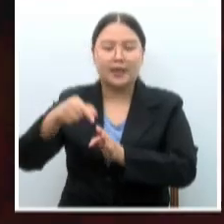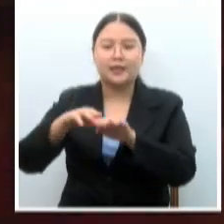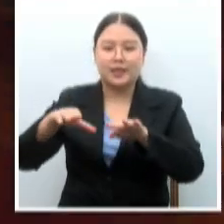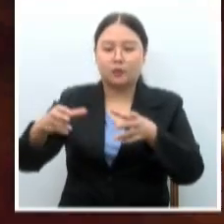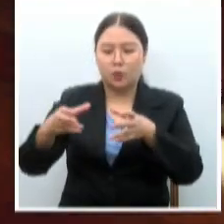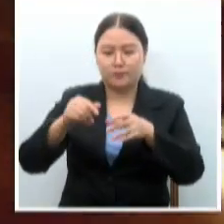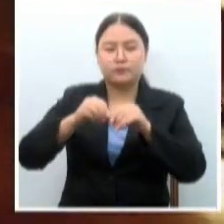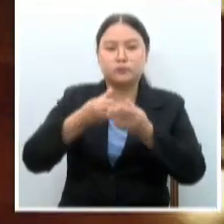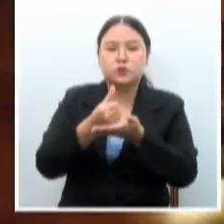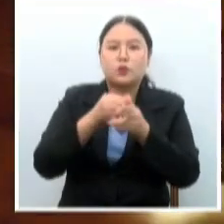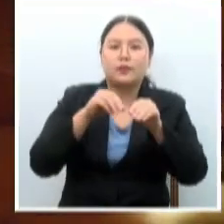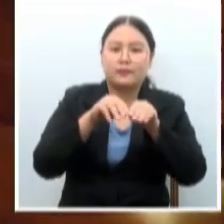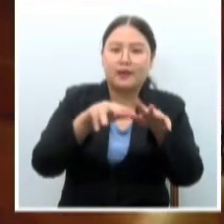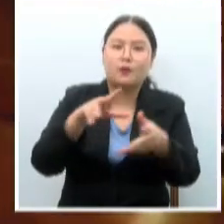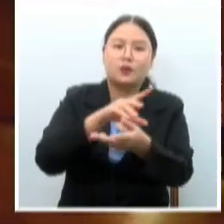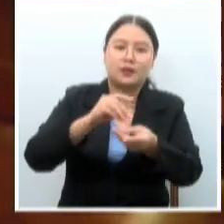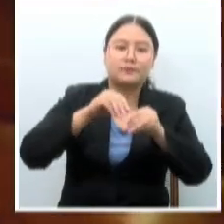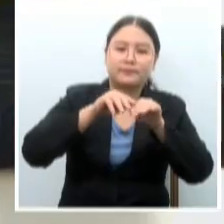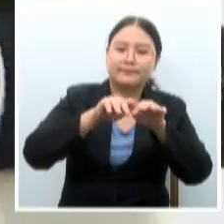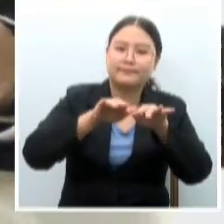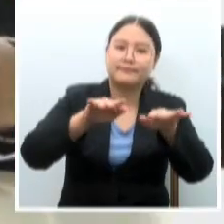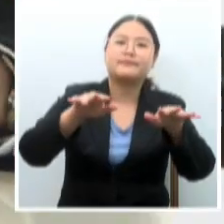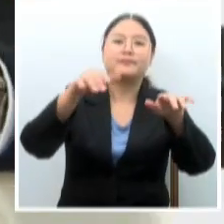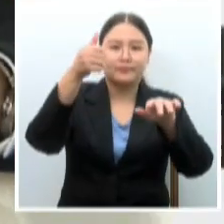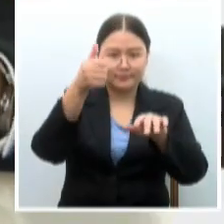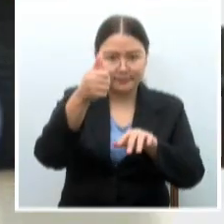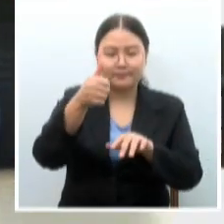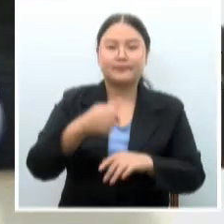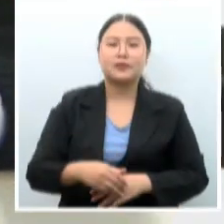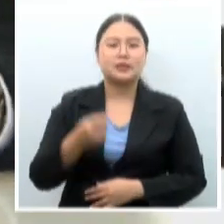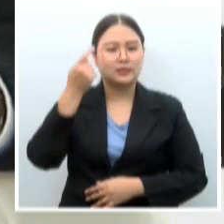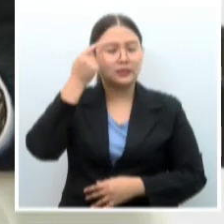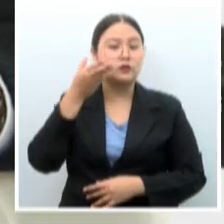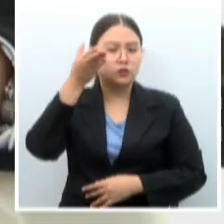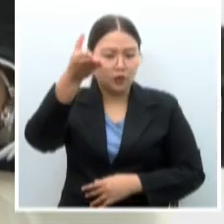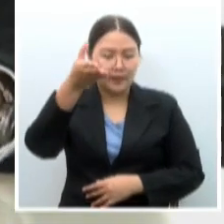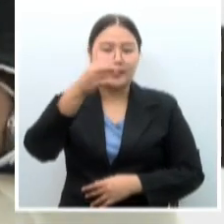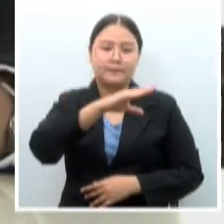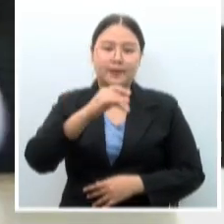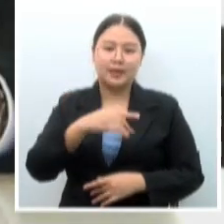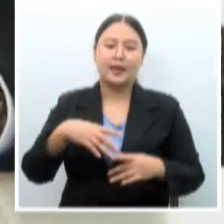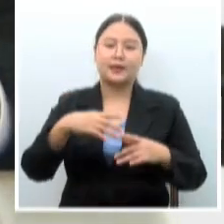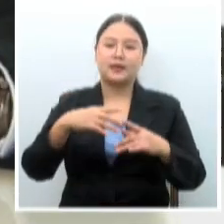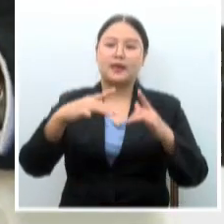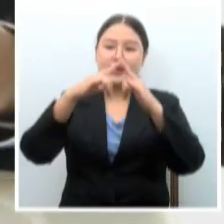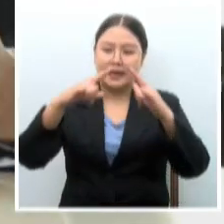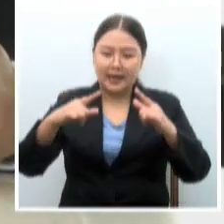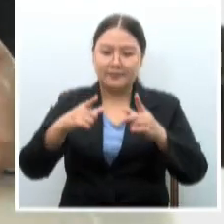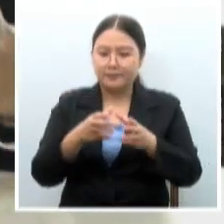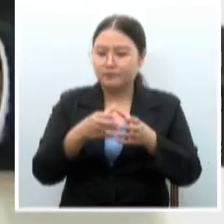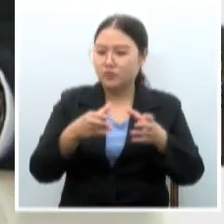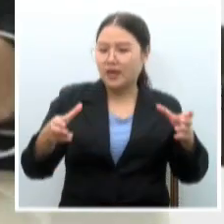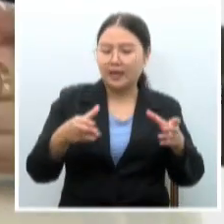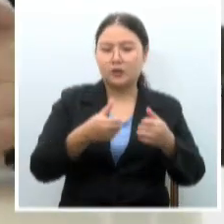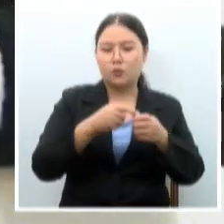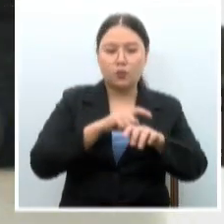ราะฉะนั้นครั้งนี้ผมคิดว่าประสบความสำเร็จมากนะครับเราก็คิดว่าเราจะสเกลอัพครั้งหน้าอาจจะทำใหญ่ขึ้นนะครับท่านรองแล้วก็